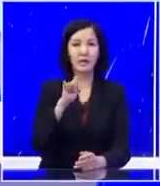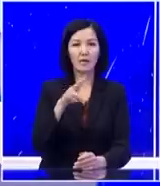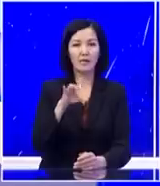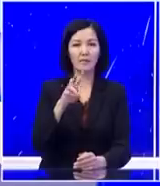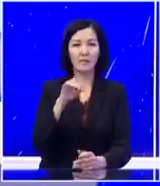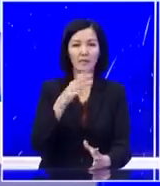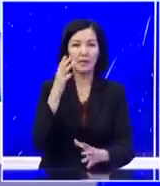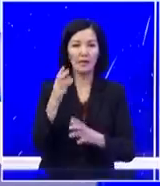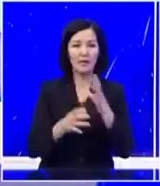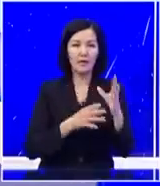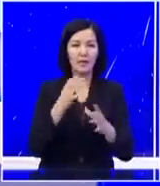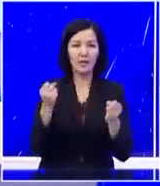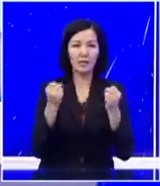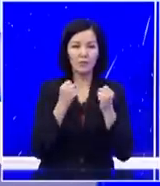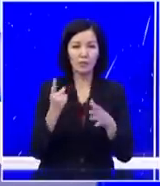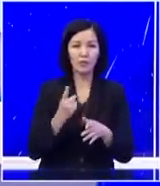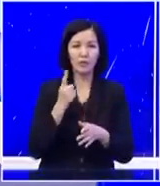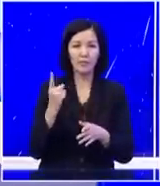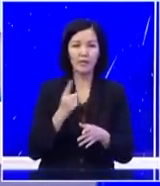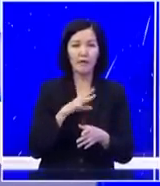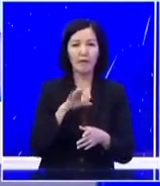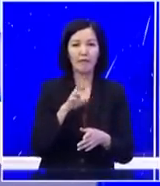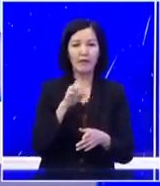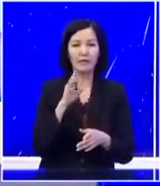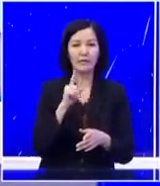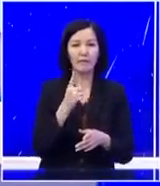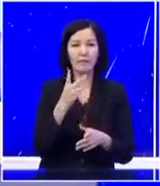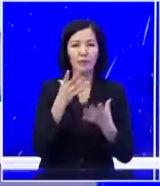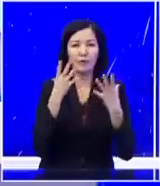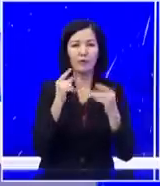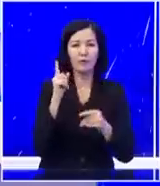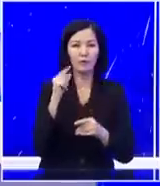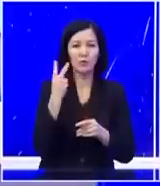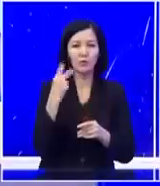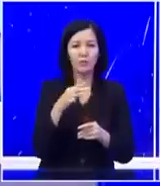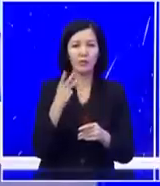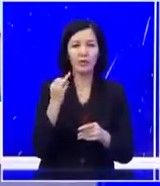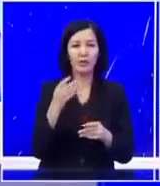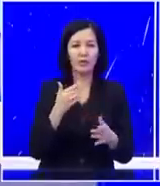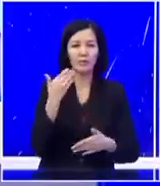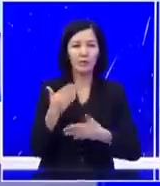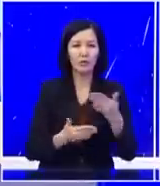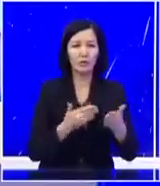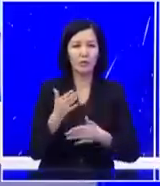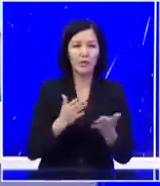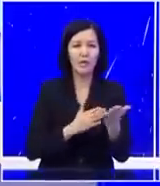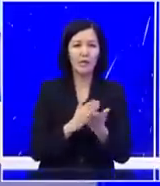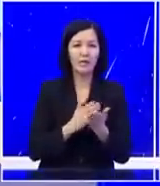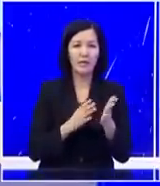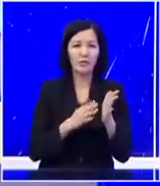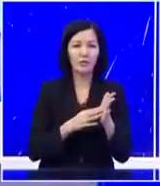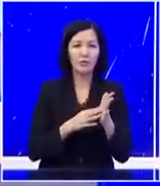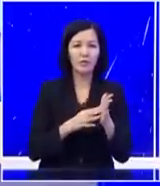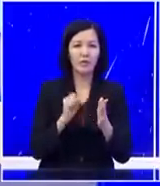Армрестлингтен халықаралық дәрежедегі спорт шебері Әбдуәли Тастанов бір тәулікте 120 шақырым жер жүріп өткен. Ардагерлер арасында 9